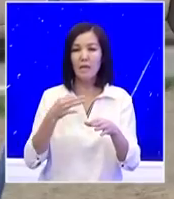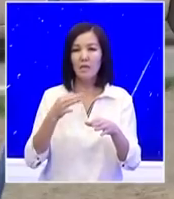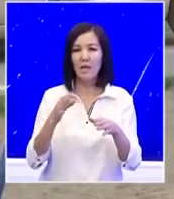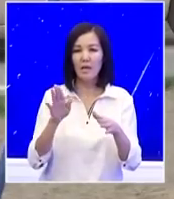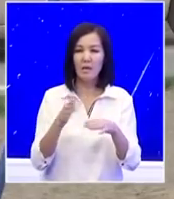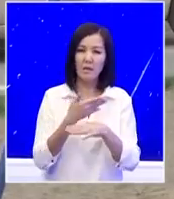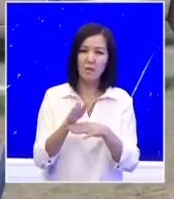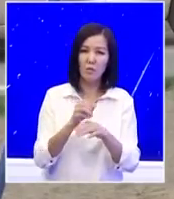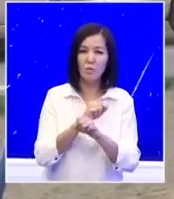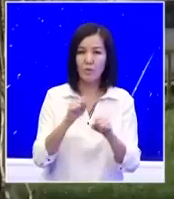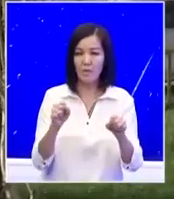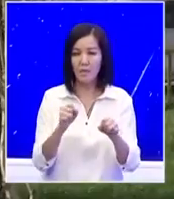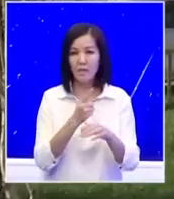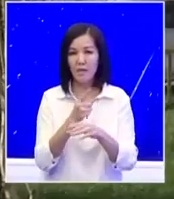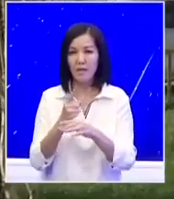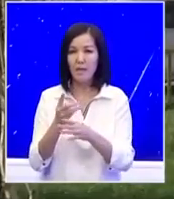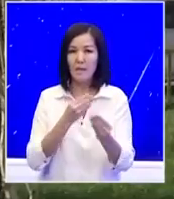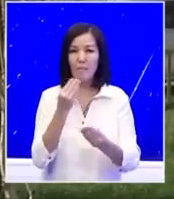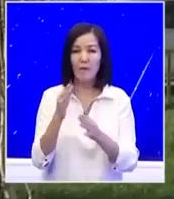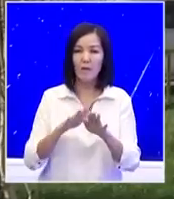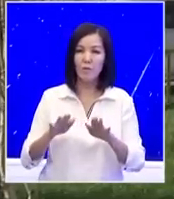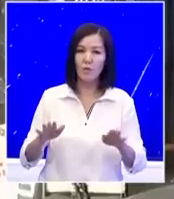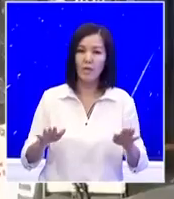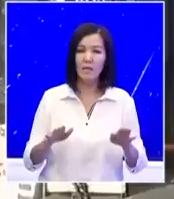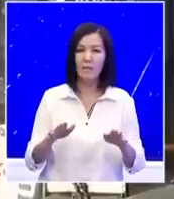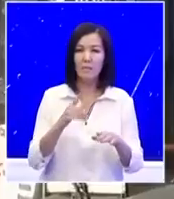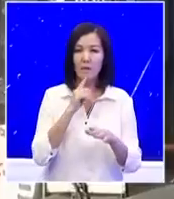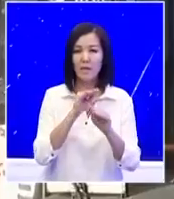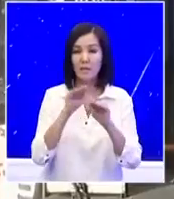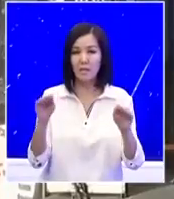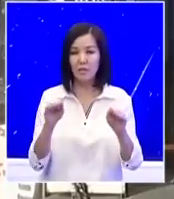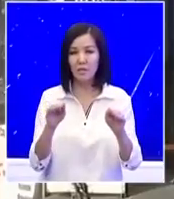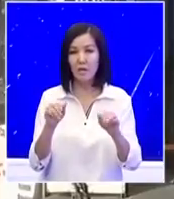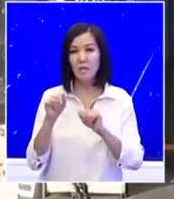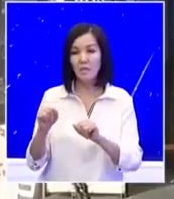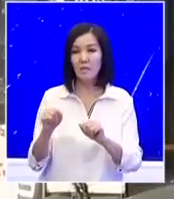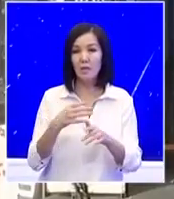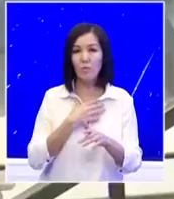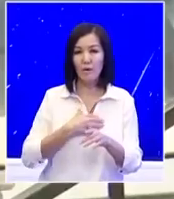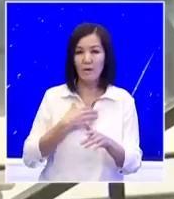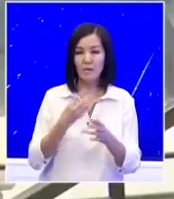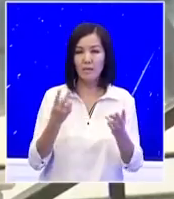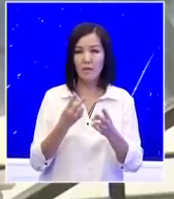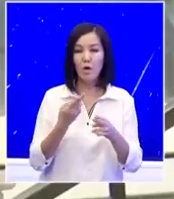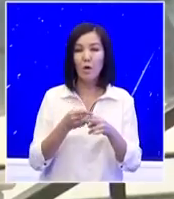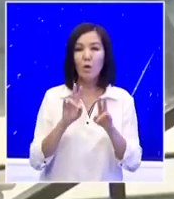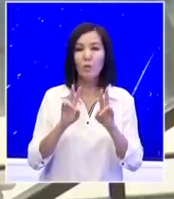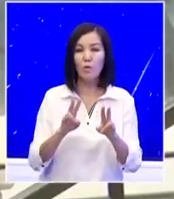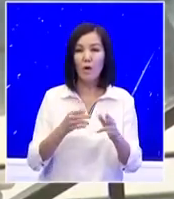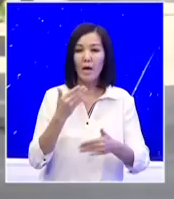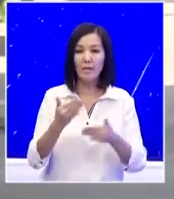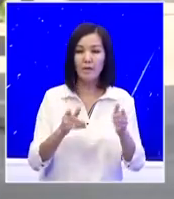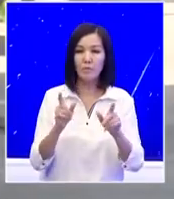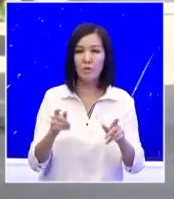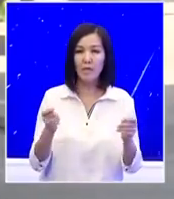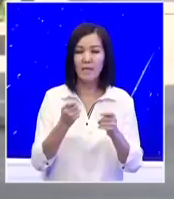тыйылған. Аулалар да, балалар ойнайтын алаңқайлар да тым тырыс. Сақтансаң сақтайды демей ме? Десе де пенде жүрген жерде